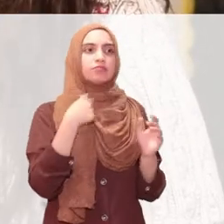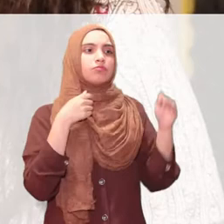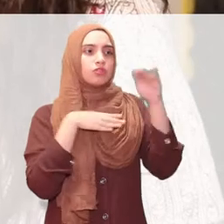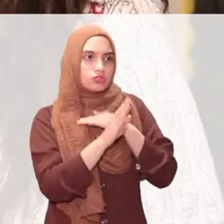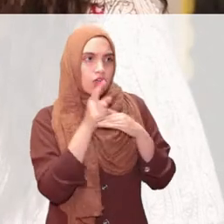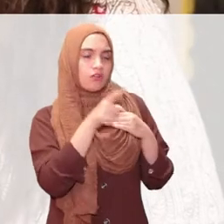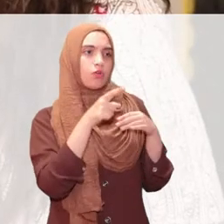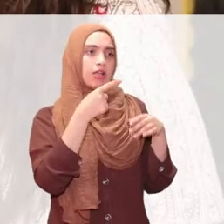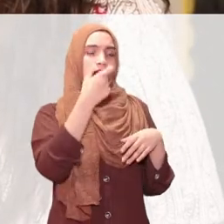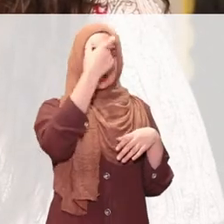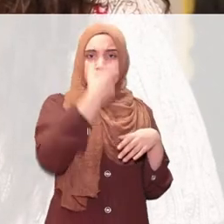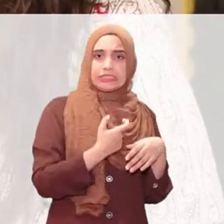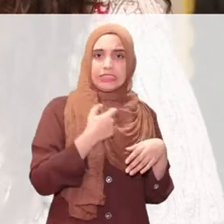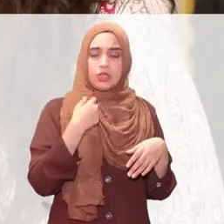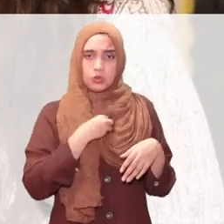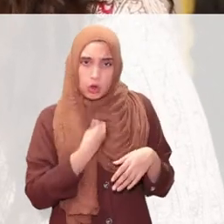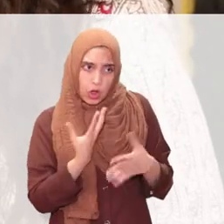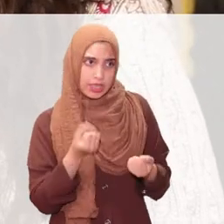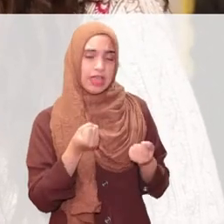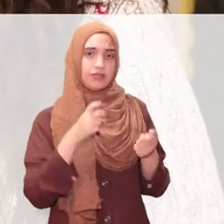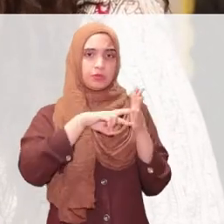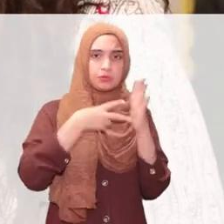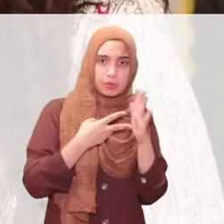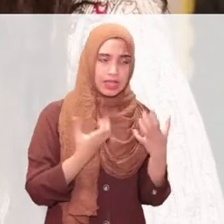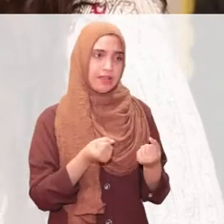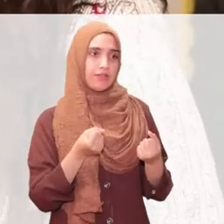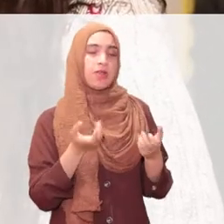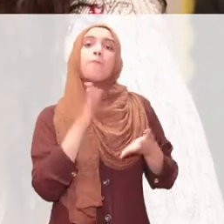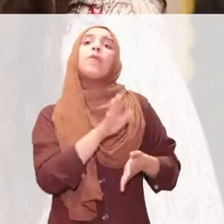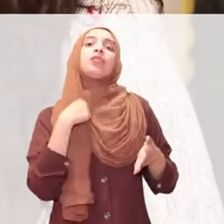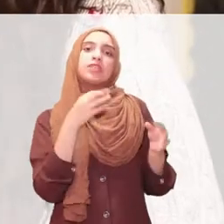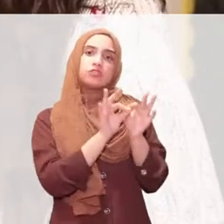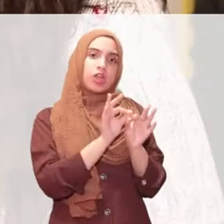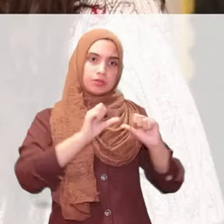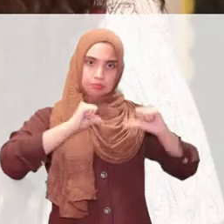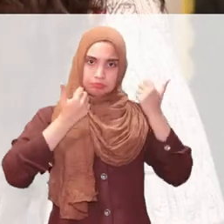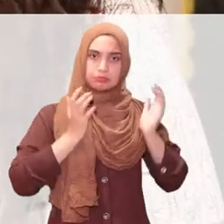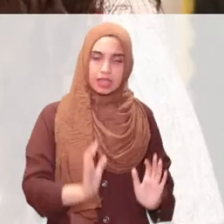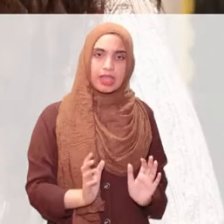आफ थे नेशन टू थिंग्स